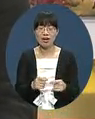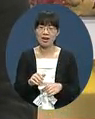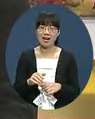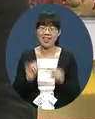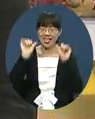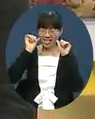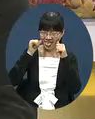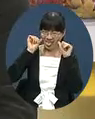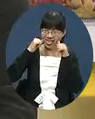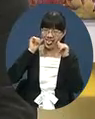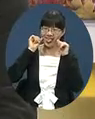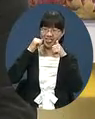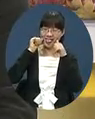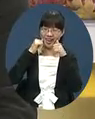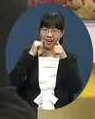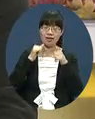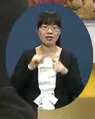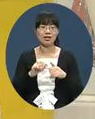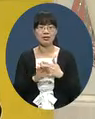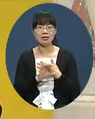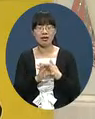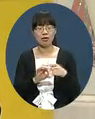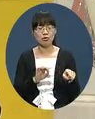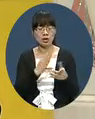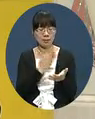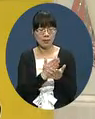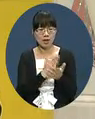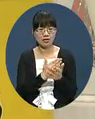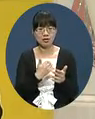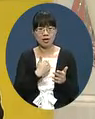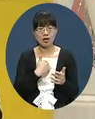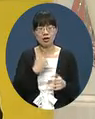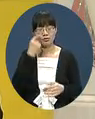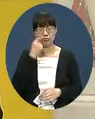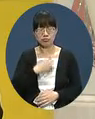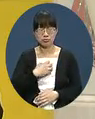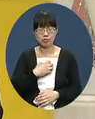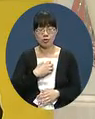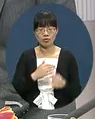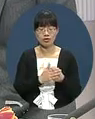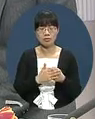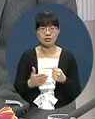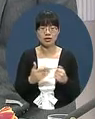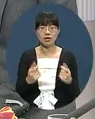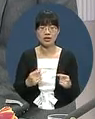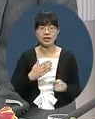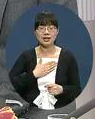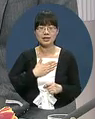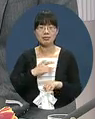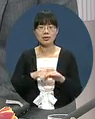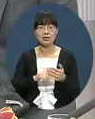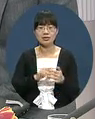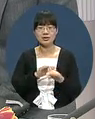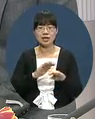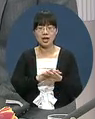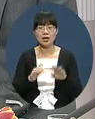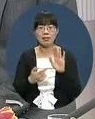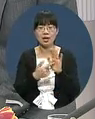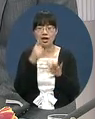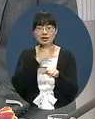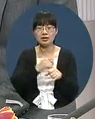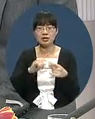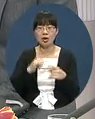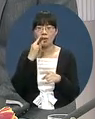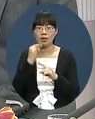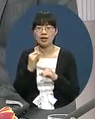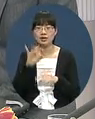얼레리 껄레리 뭐 아이들이 이렇게 놀리면 그렇게 하지 마. 나 그러면 슬퍼. 이렇게 자기의 마음을 잘 표현할 수 있는 거를